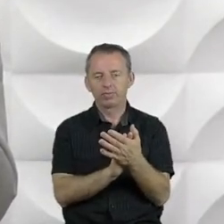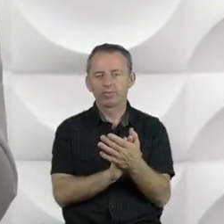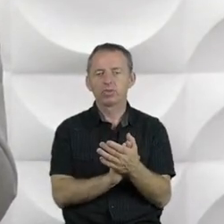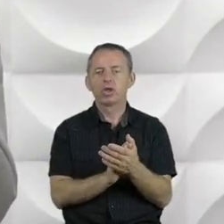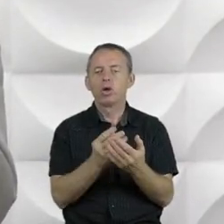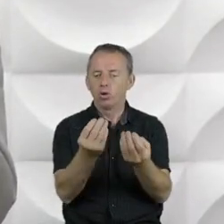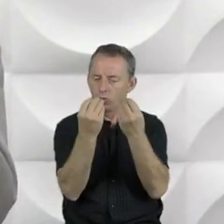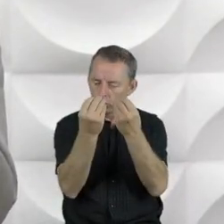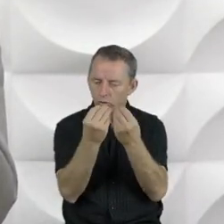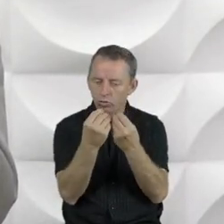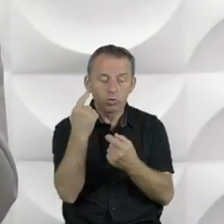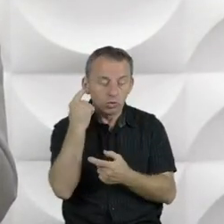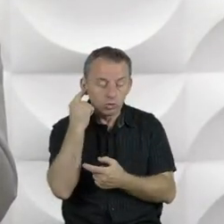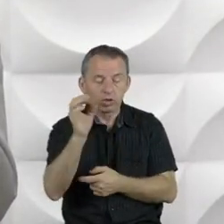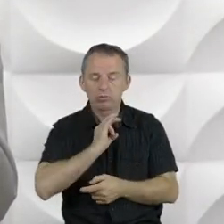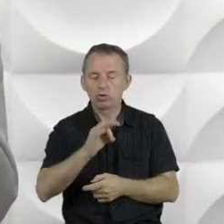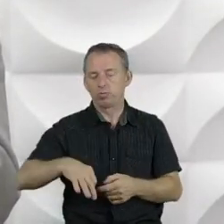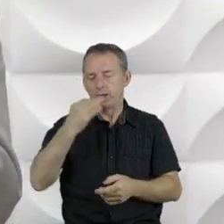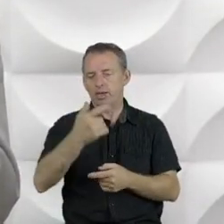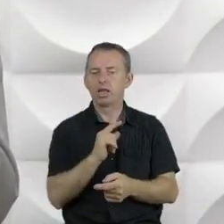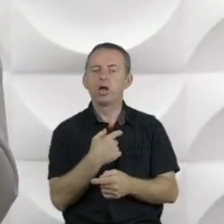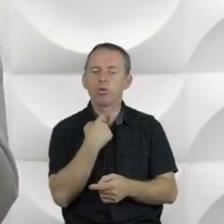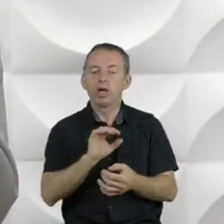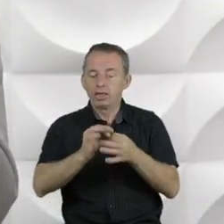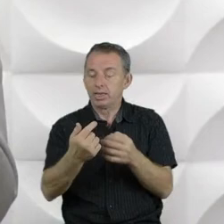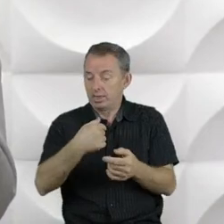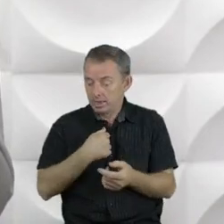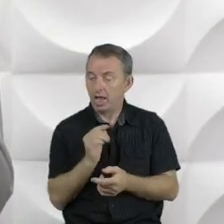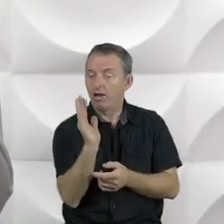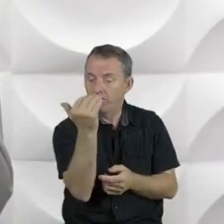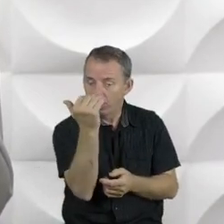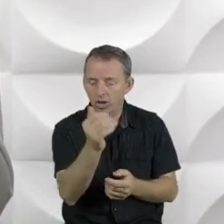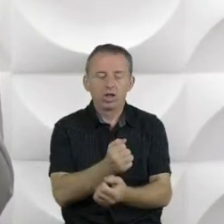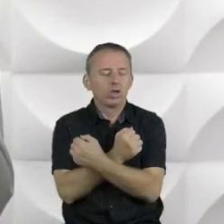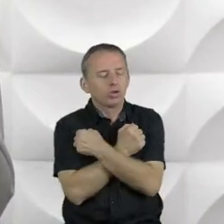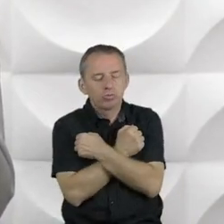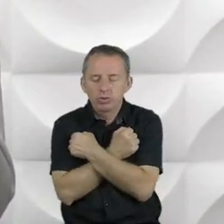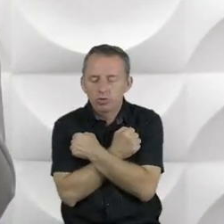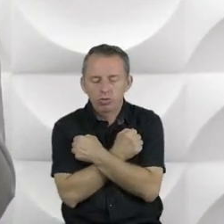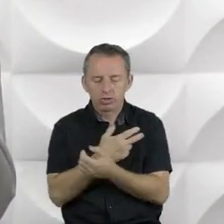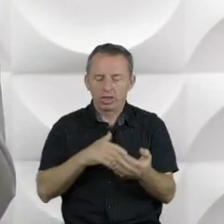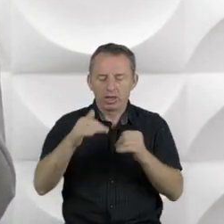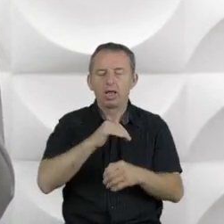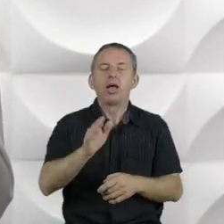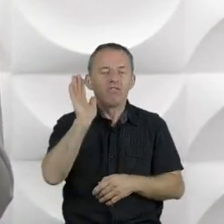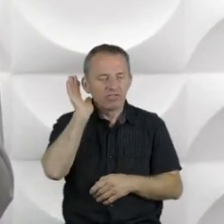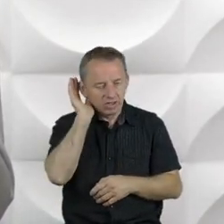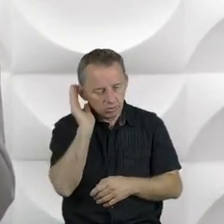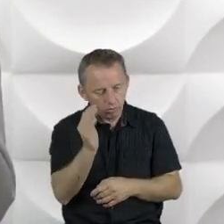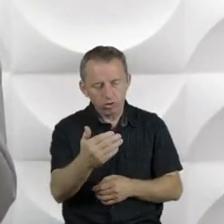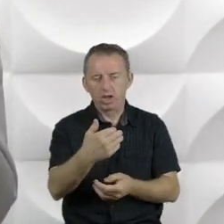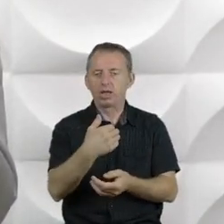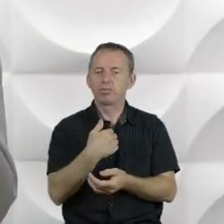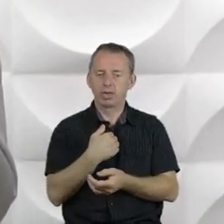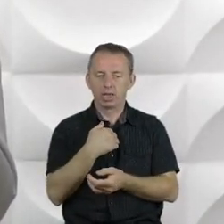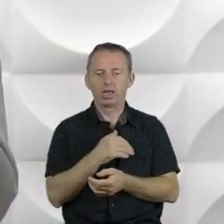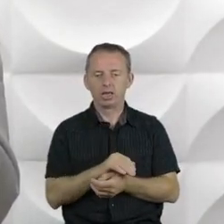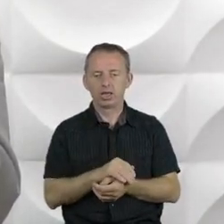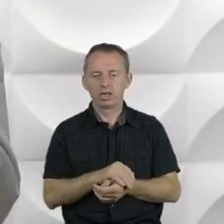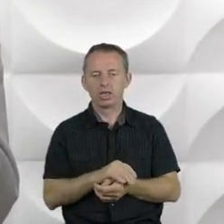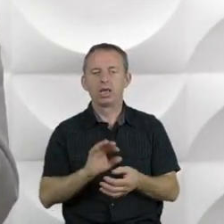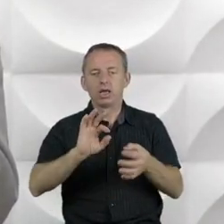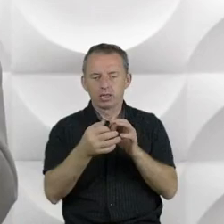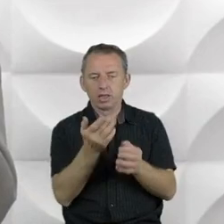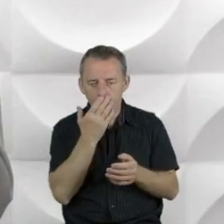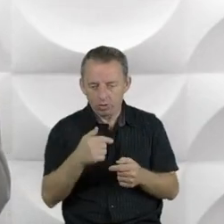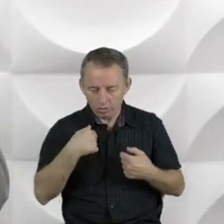Usłysz, Panie, mój głos. Gdy wołam, zmiłuj się nade mną i wysłuchaj mnie. Gdy